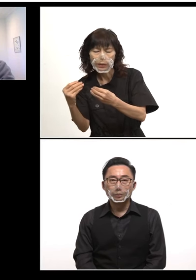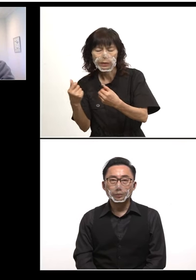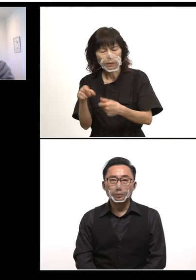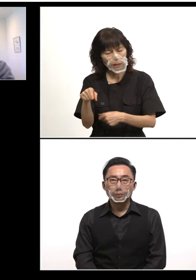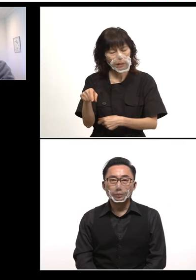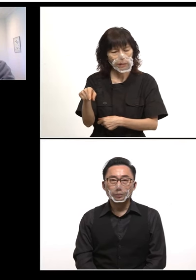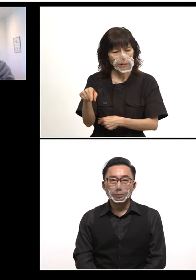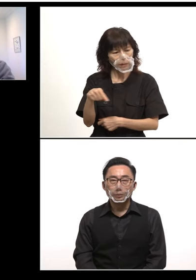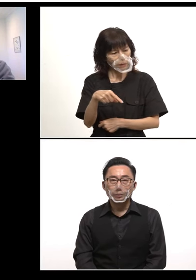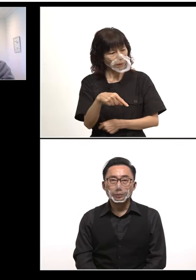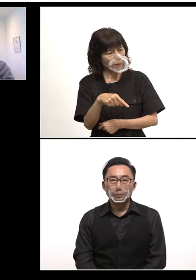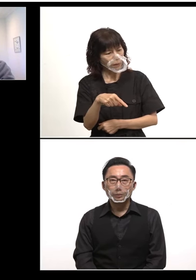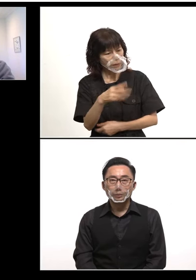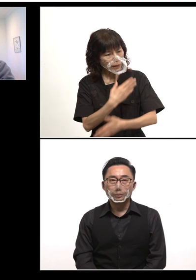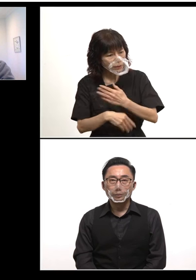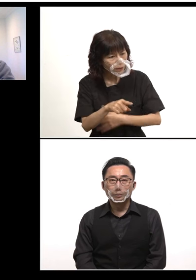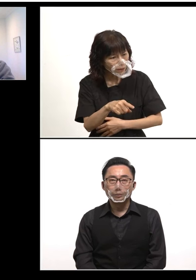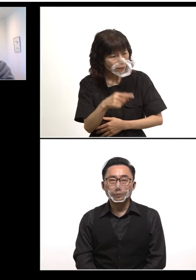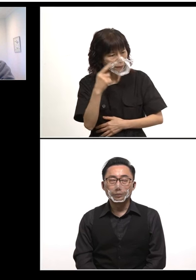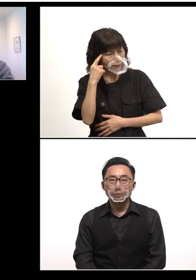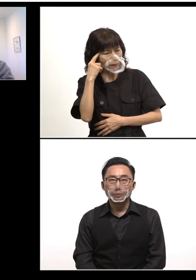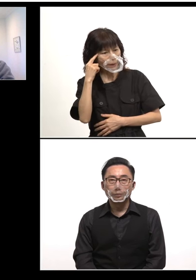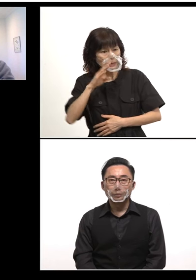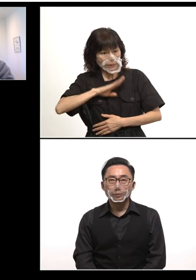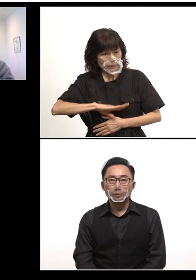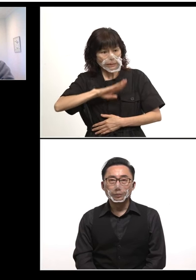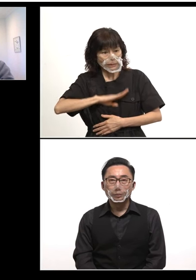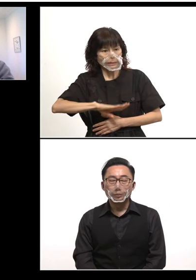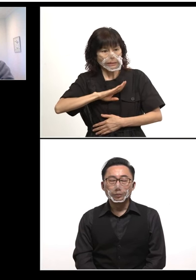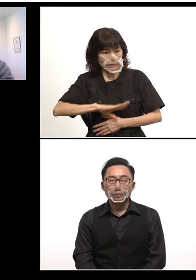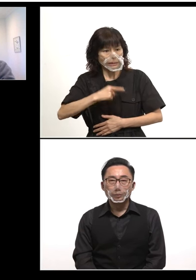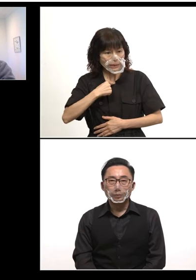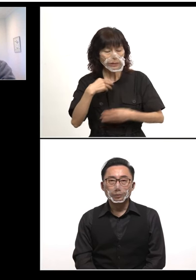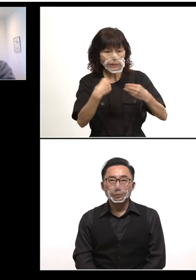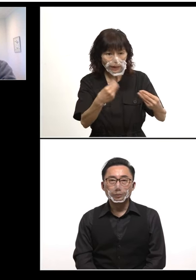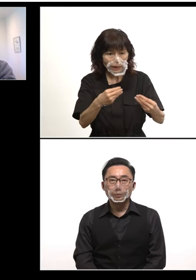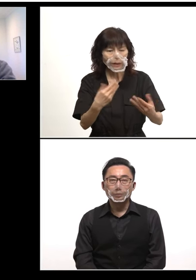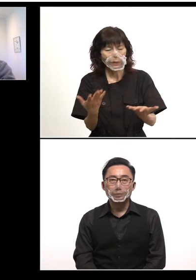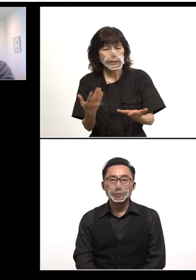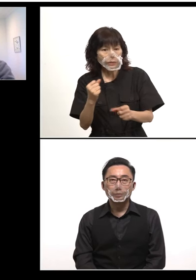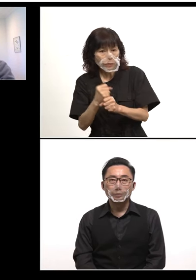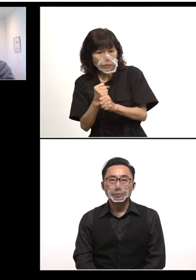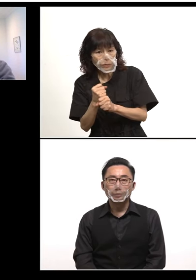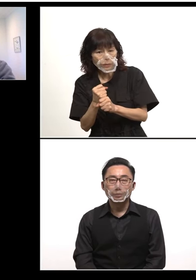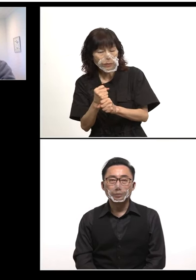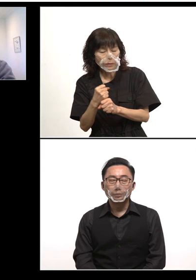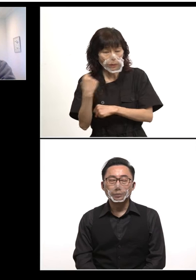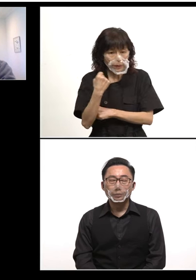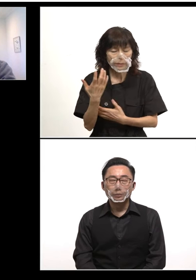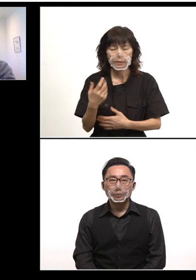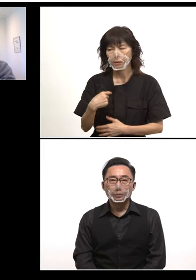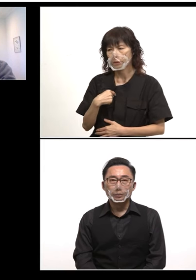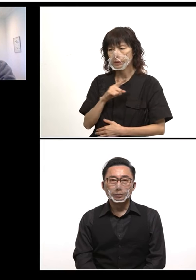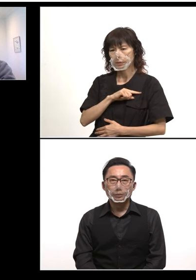啊，咦，咁我咪要多好多耐性去調整我嘅教學或者做多啲嘢咯。咁但係即係在於我嚟講，其